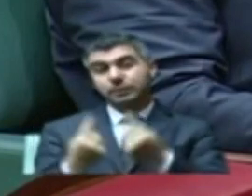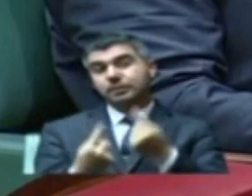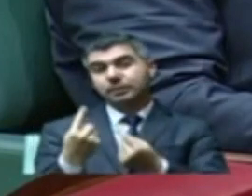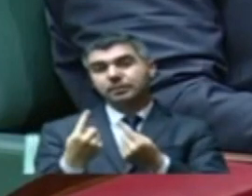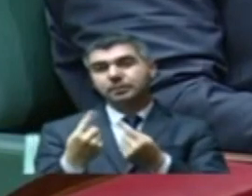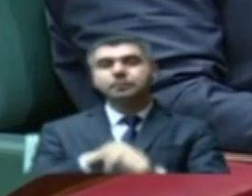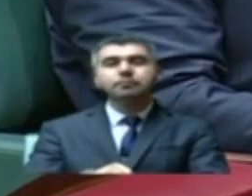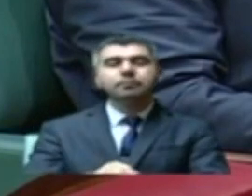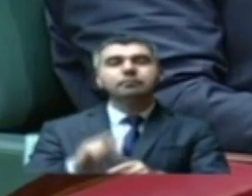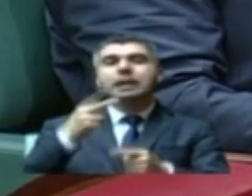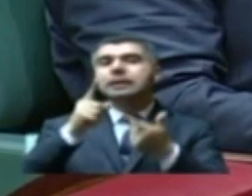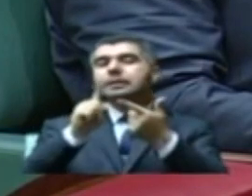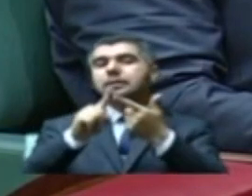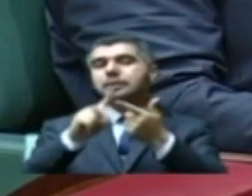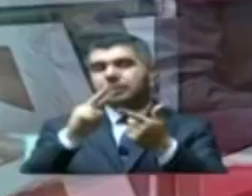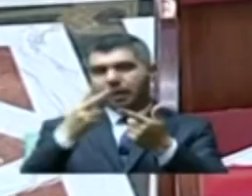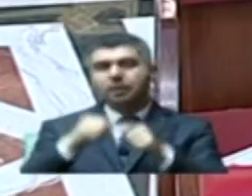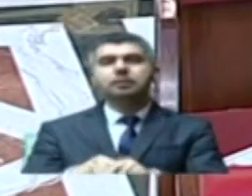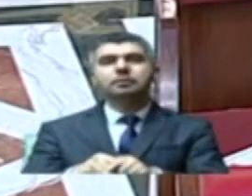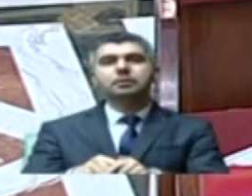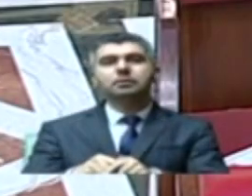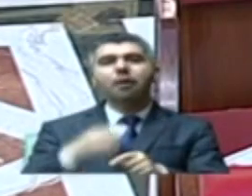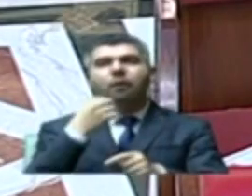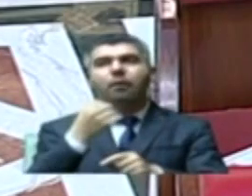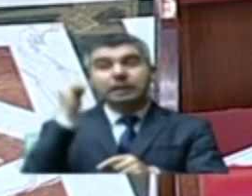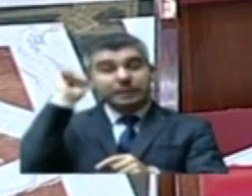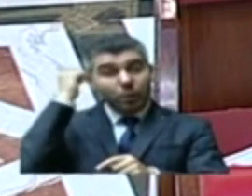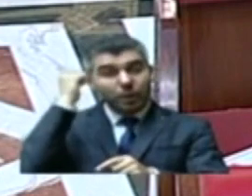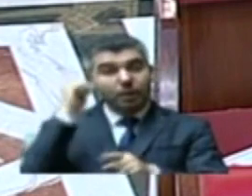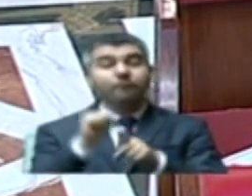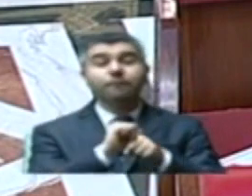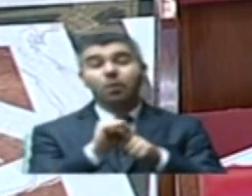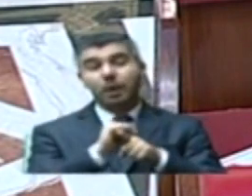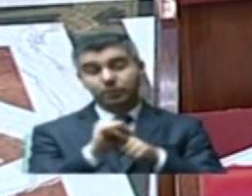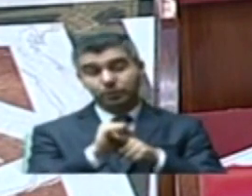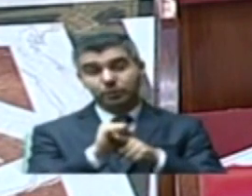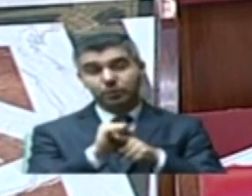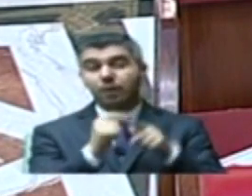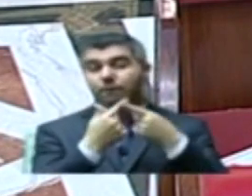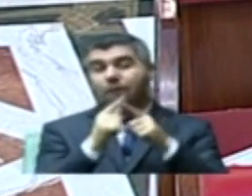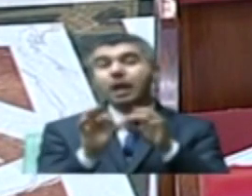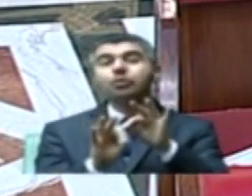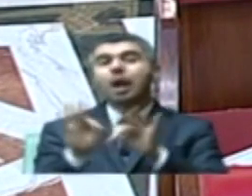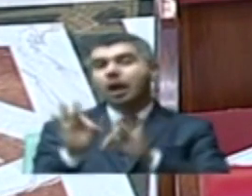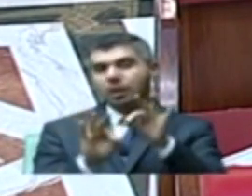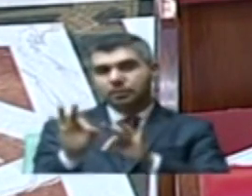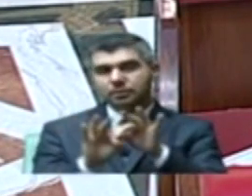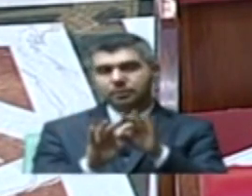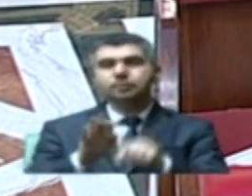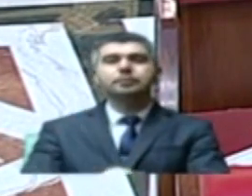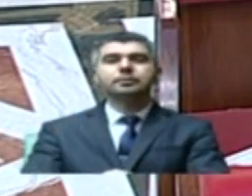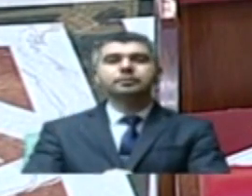الثانية باش يمكننا نقلصوا هذا الهوى ما بين التكوين وسوق الشغل، كناخذوا واحد العدد ديال الإجراءات. أولا المعلوم